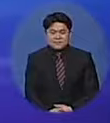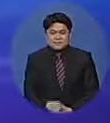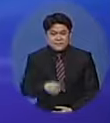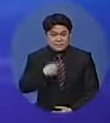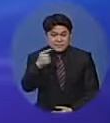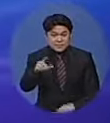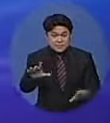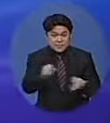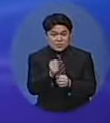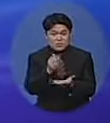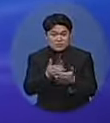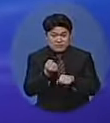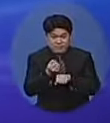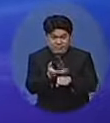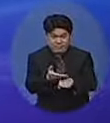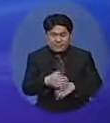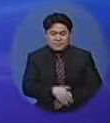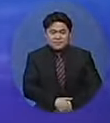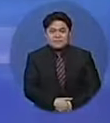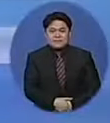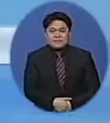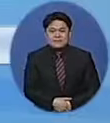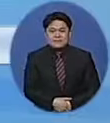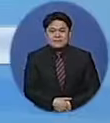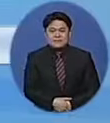이어서 간추린 뉴스를 전해드립니다.